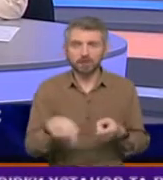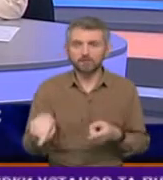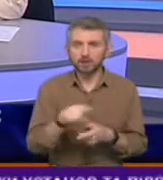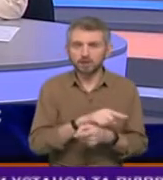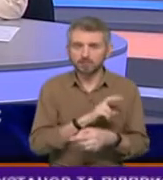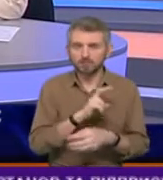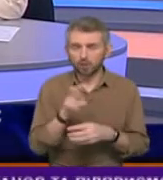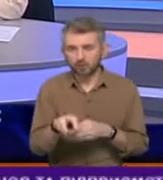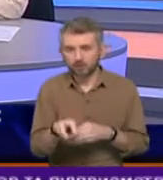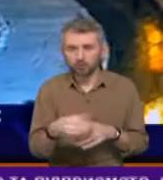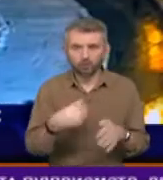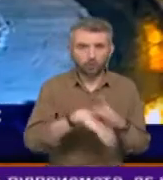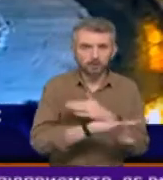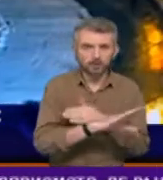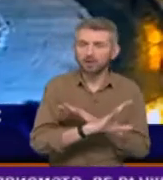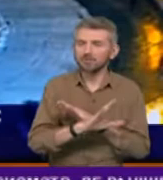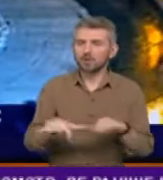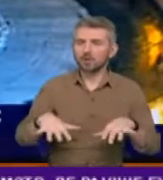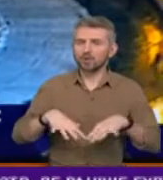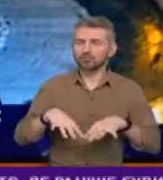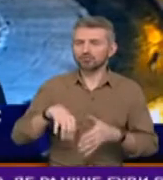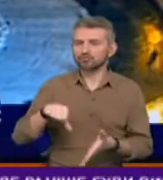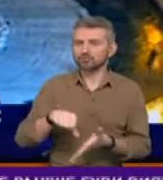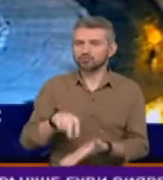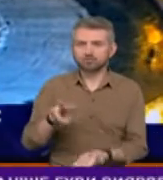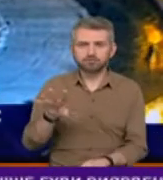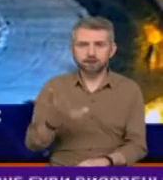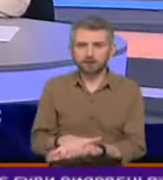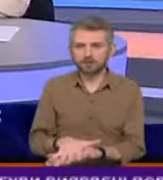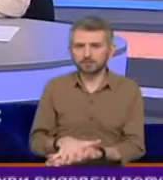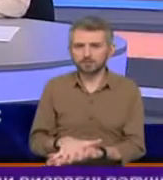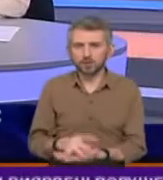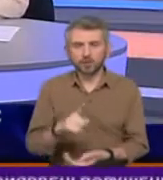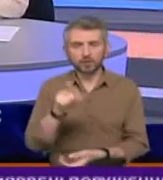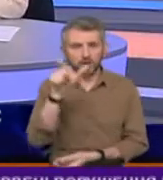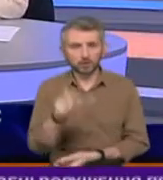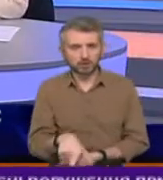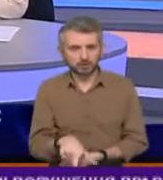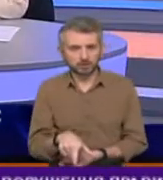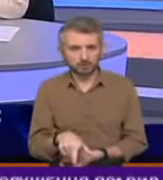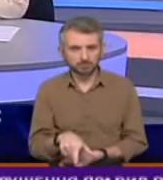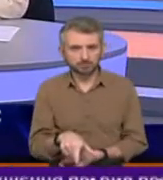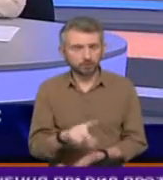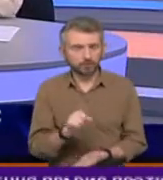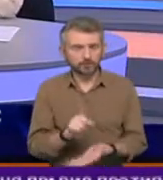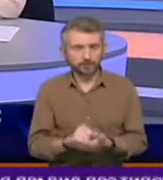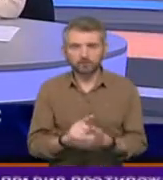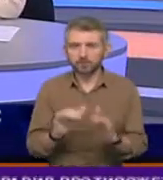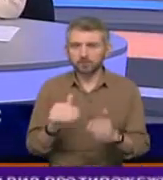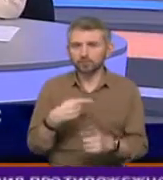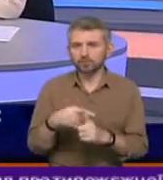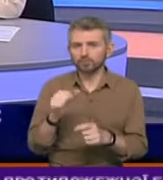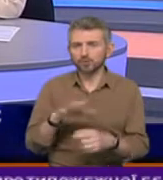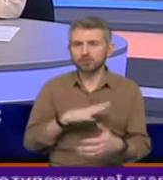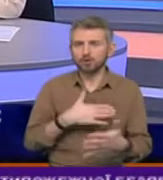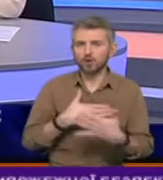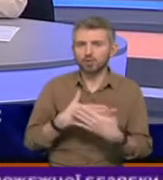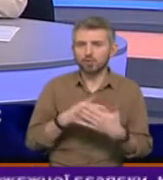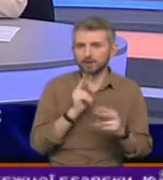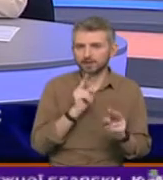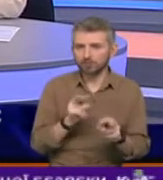тому що вона напряму залежить від умов прийому до закладів вищої освіти. Якщо цей рік поставити третім предметом